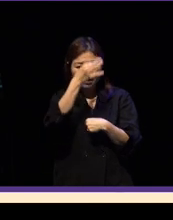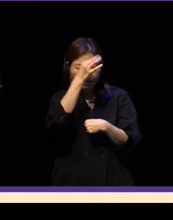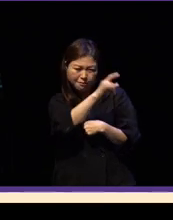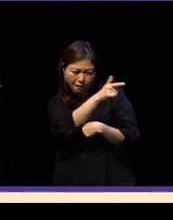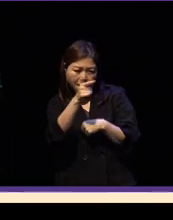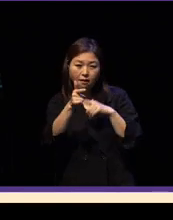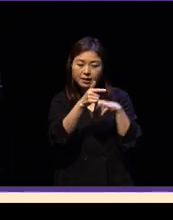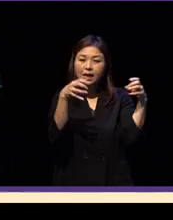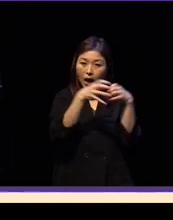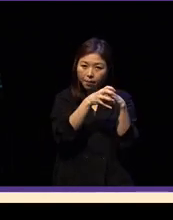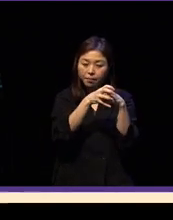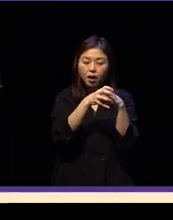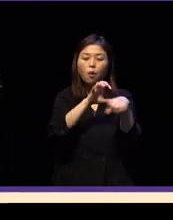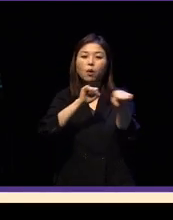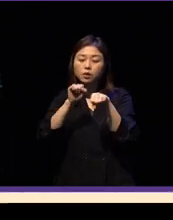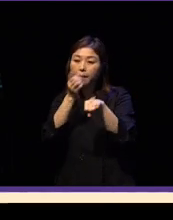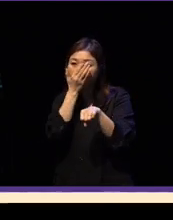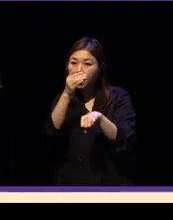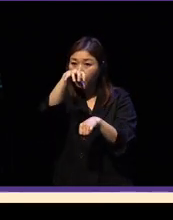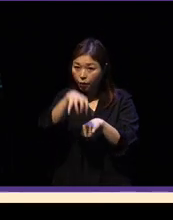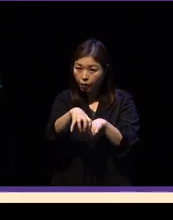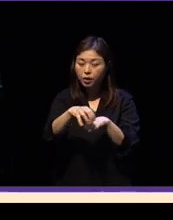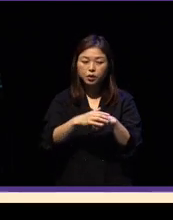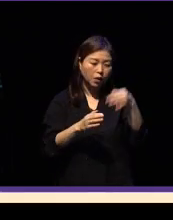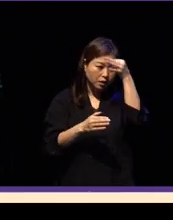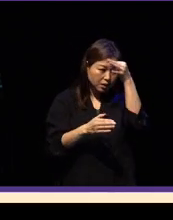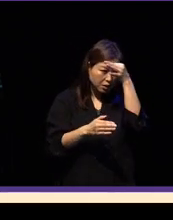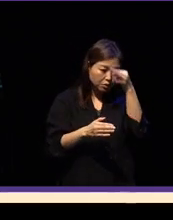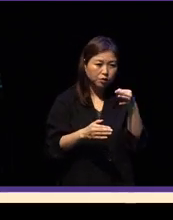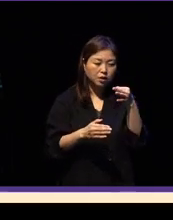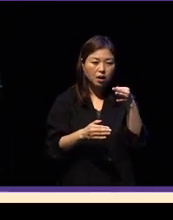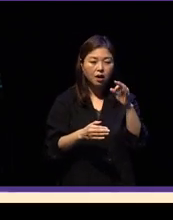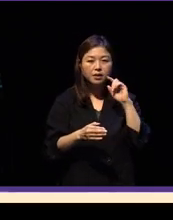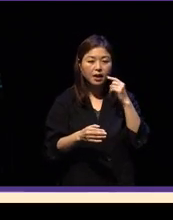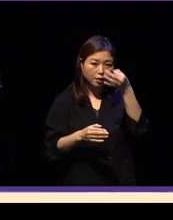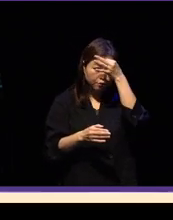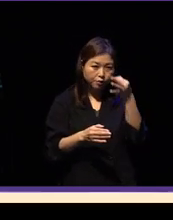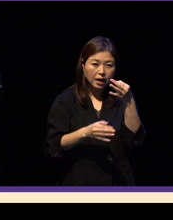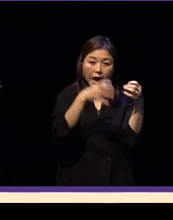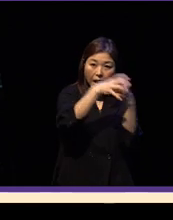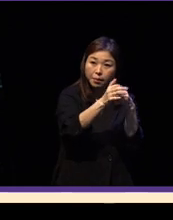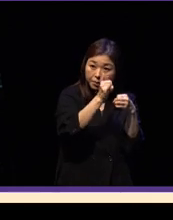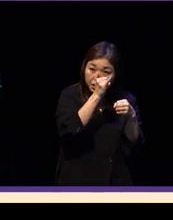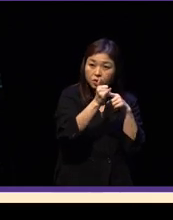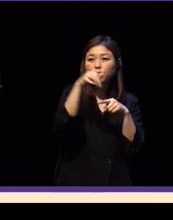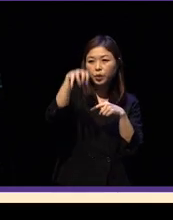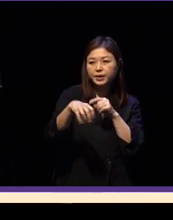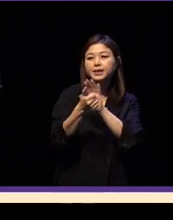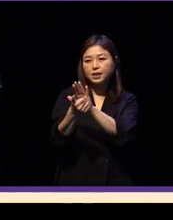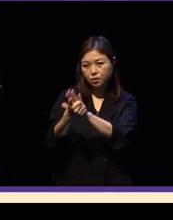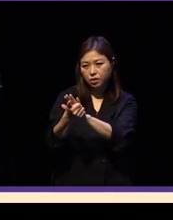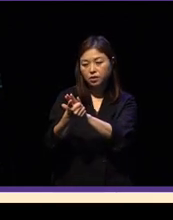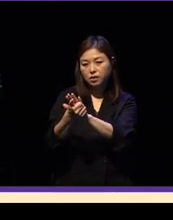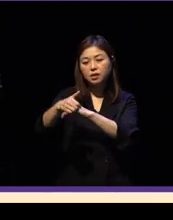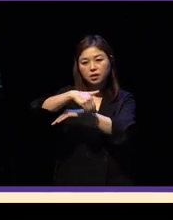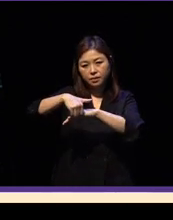가능한 공간 그리고 기술결합 인프라가 갖춰진 공간들을 지원 대상으로 하고 있습니다